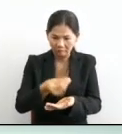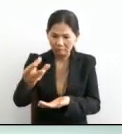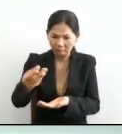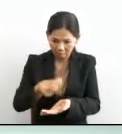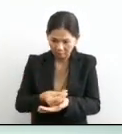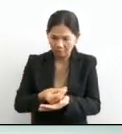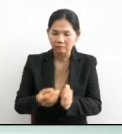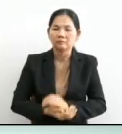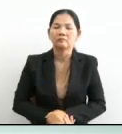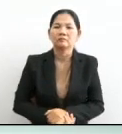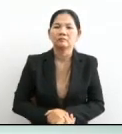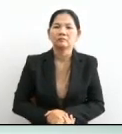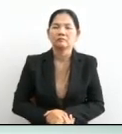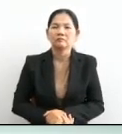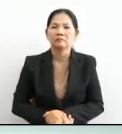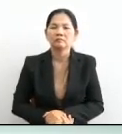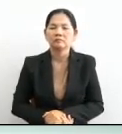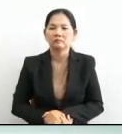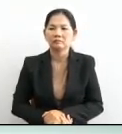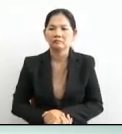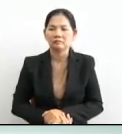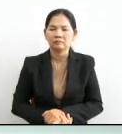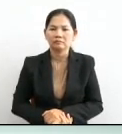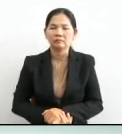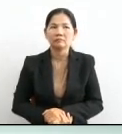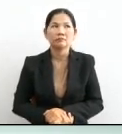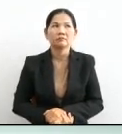chắc con ai sẽ xây bật to cái này bán